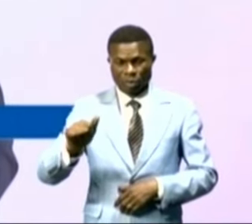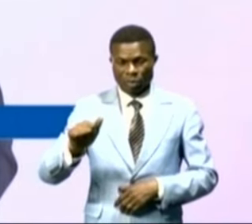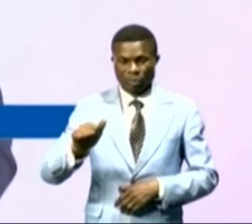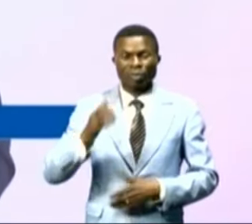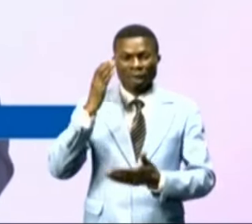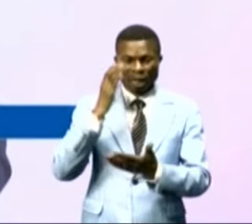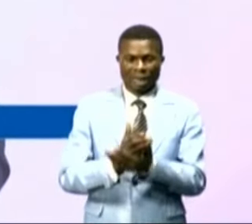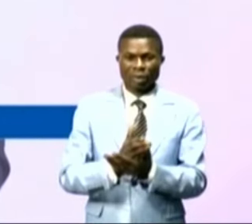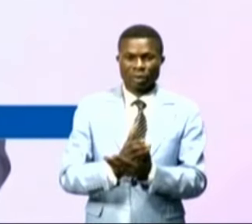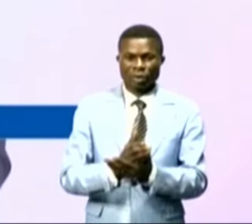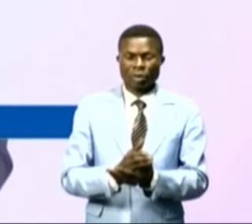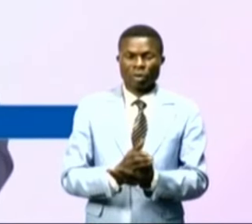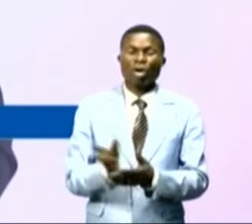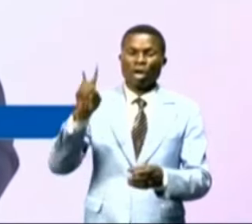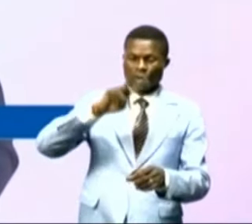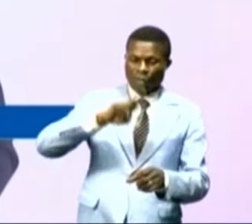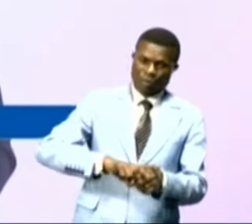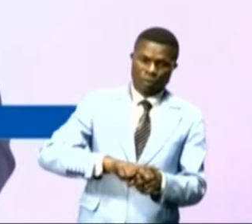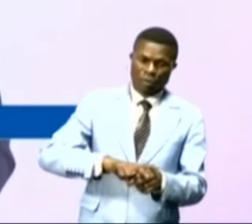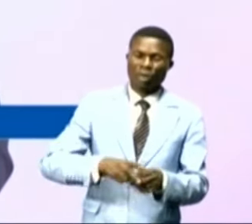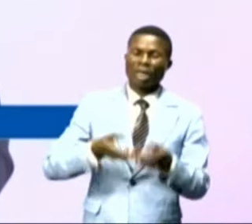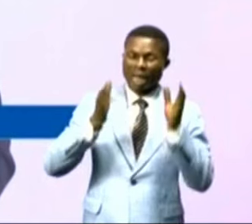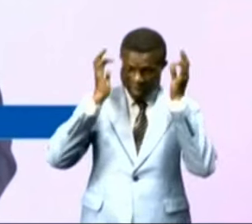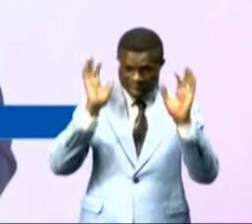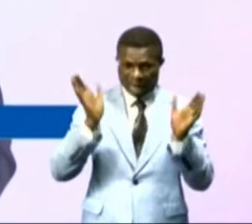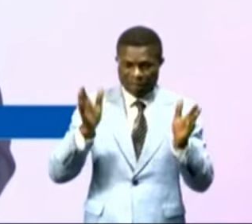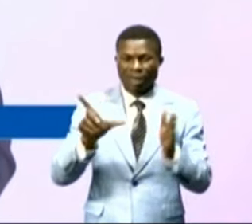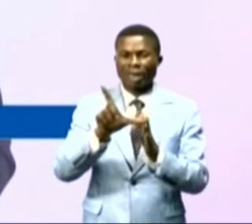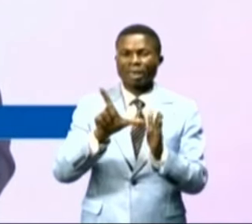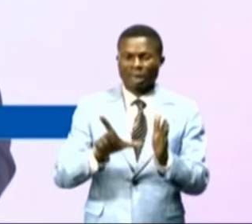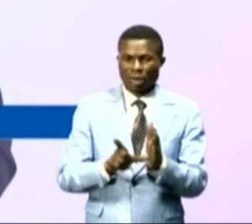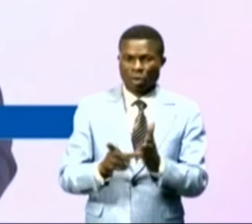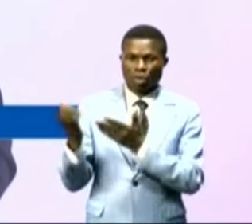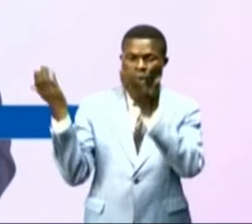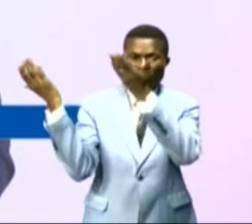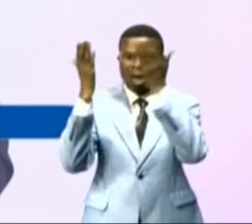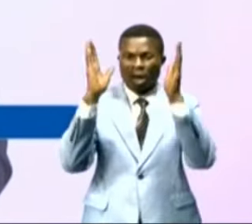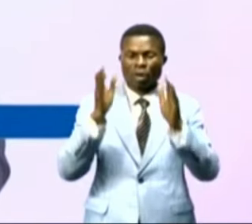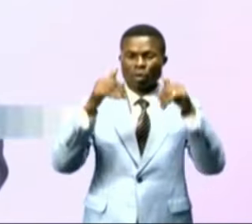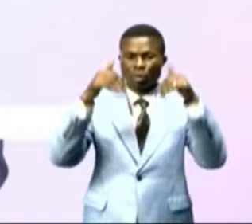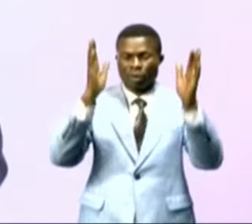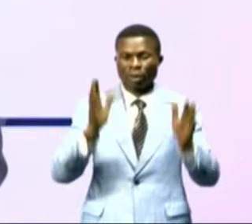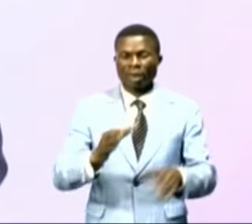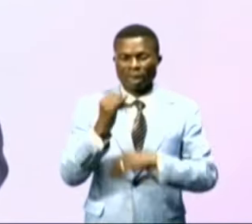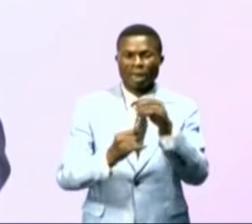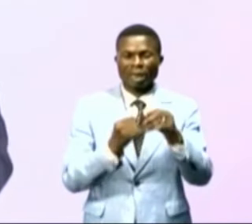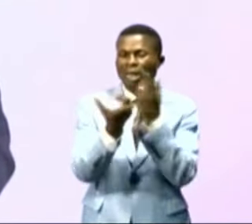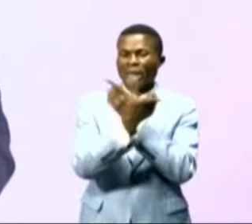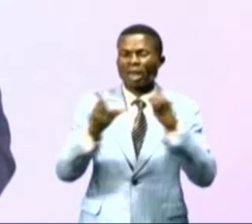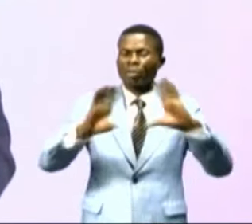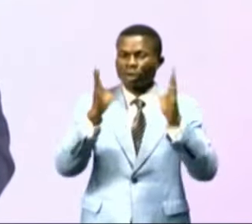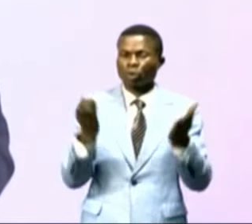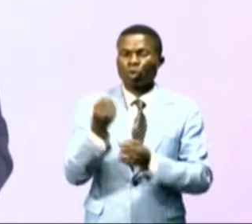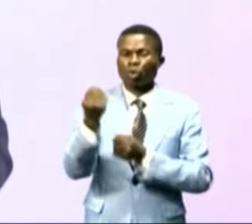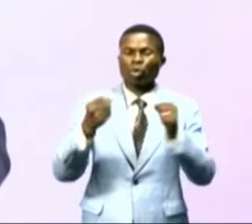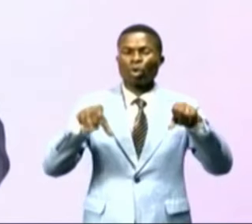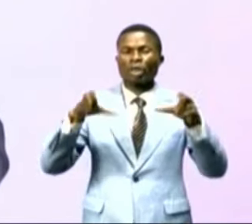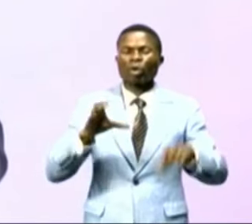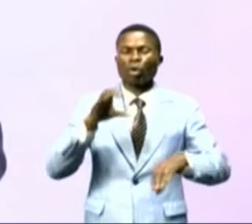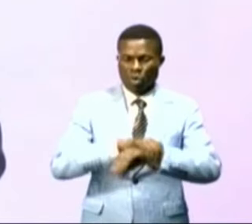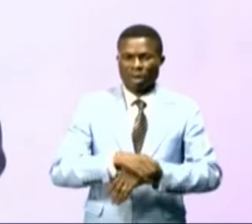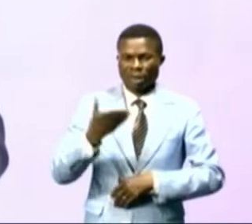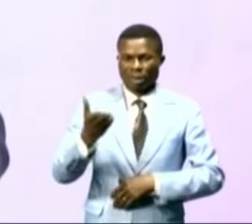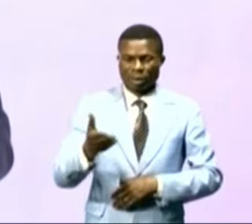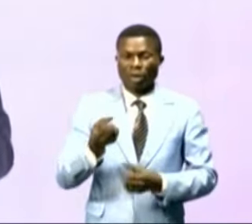fin à ces violations flagrantes des règles du commerce international pour libérer tous les véhicules des Congolais parce que